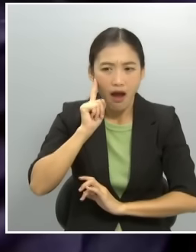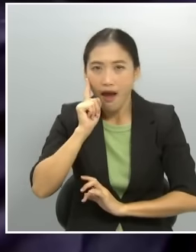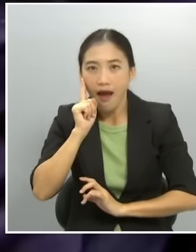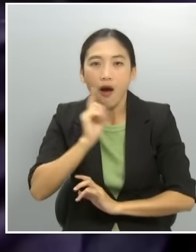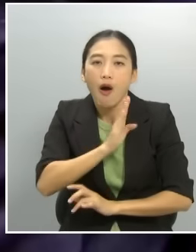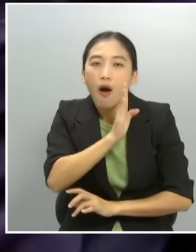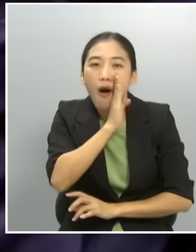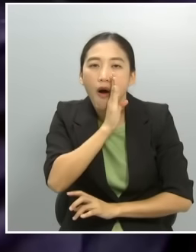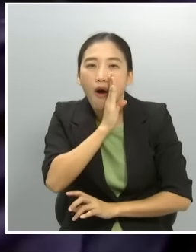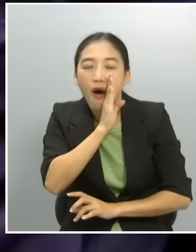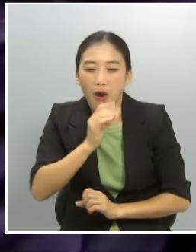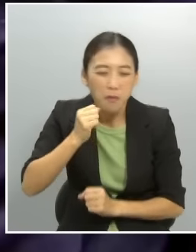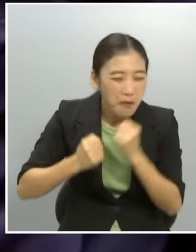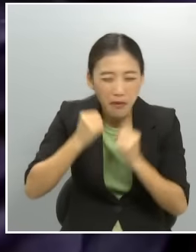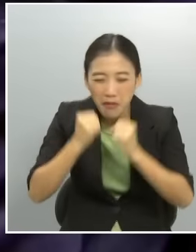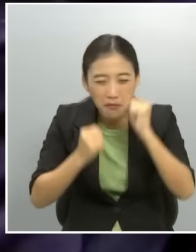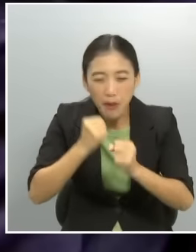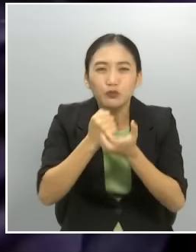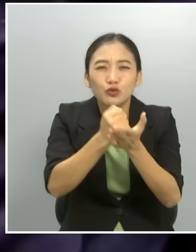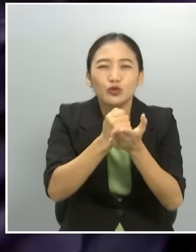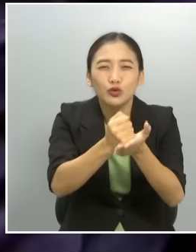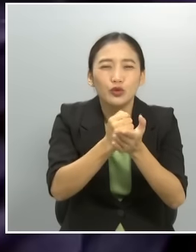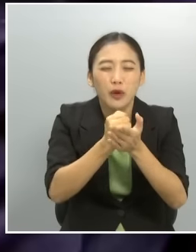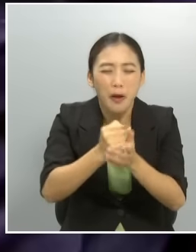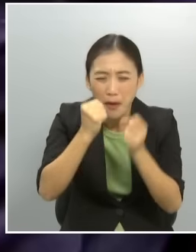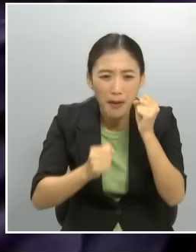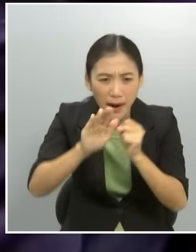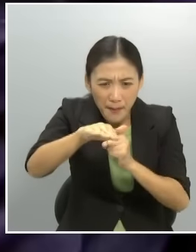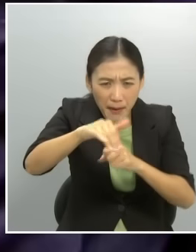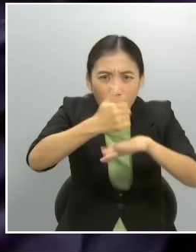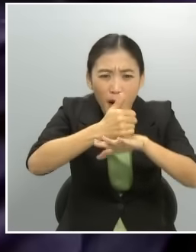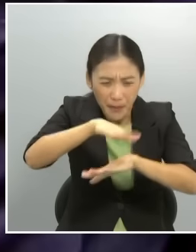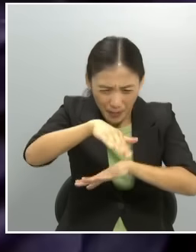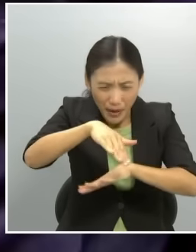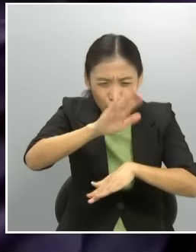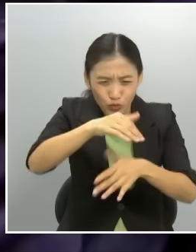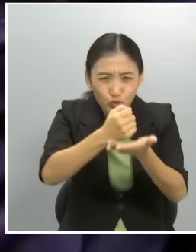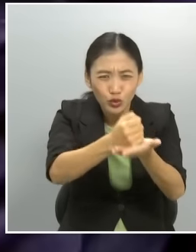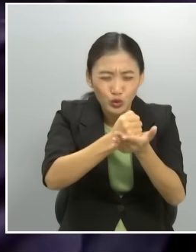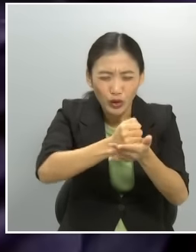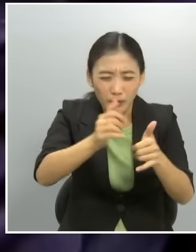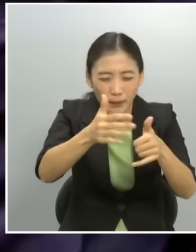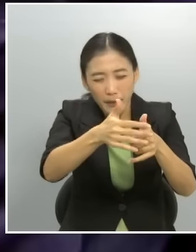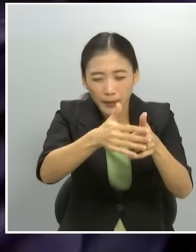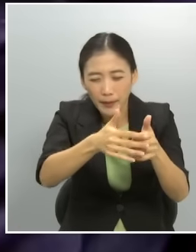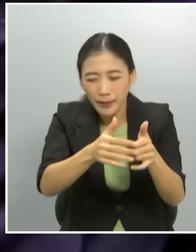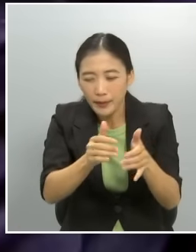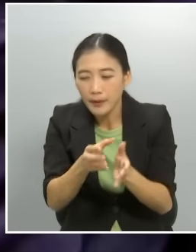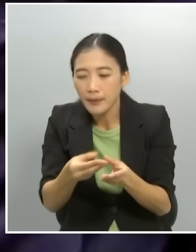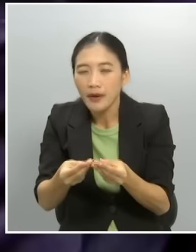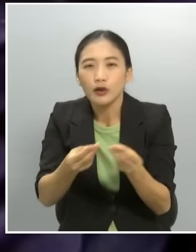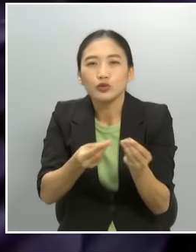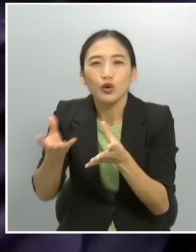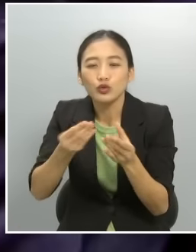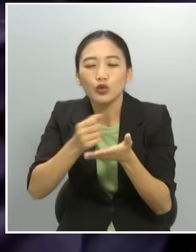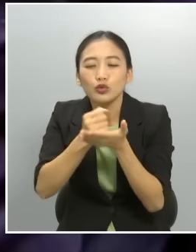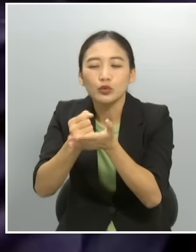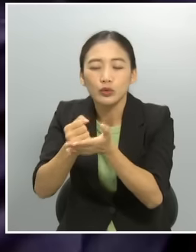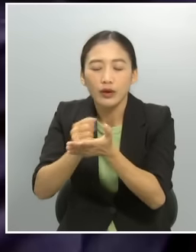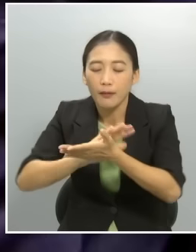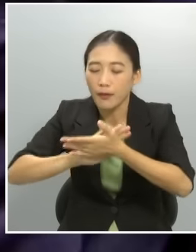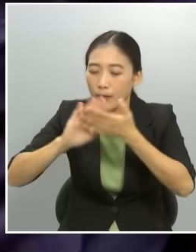านายบอกนายครับเดี๋ยวผมพาหนีเองนายครับนี่ครับพาทุกคนออกจากบ้านนะครับหลังจากนั้นก็ทำงานตามปกติ